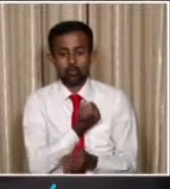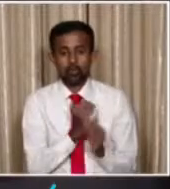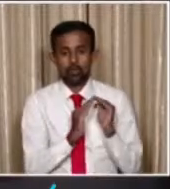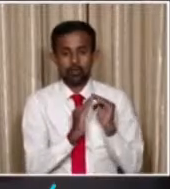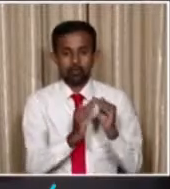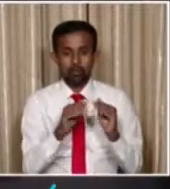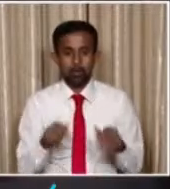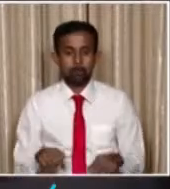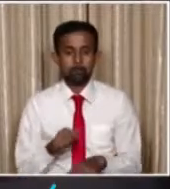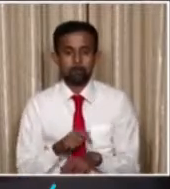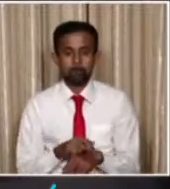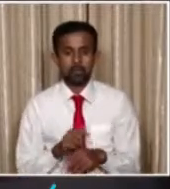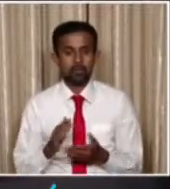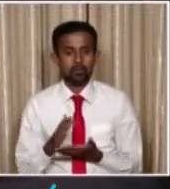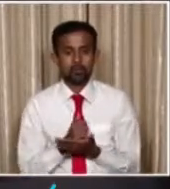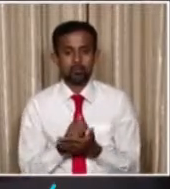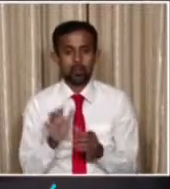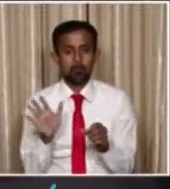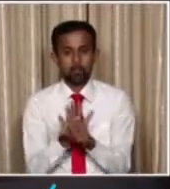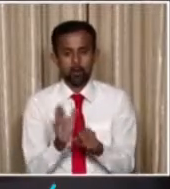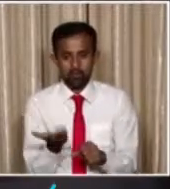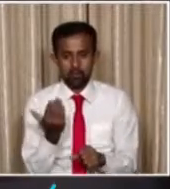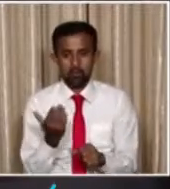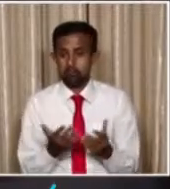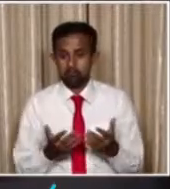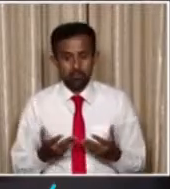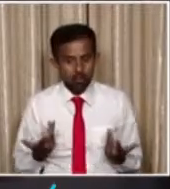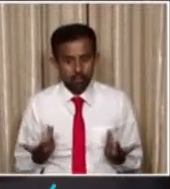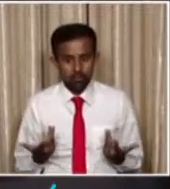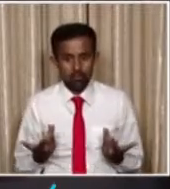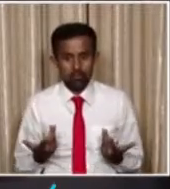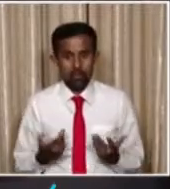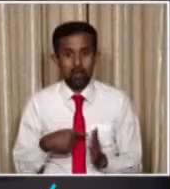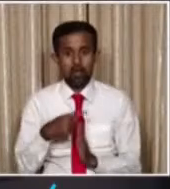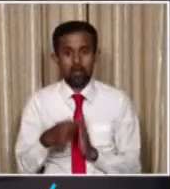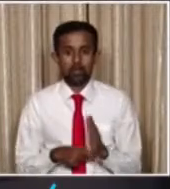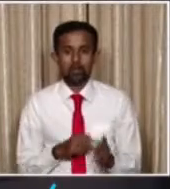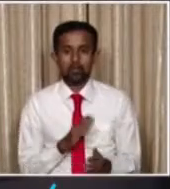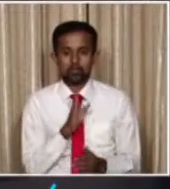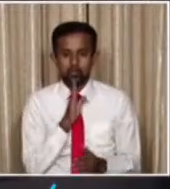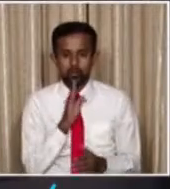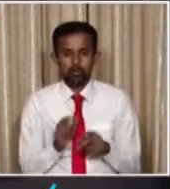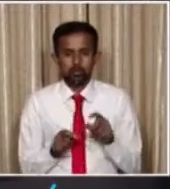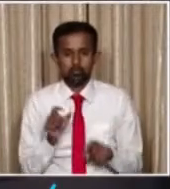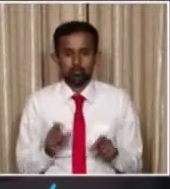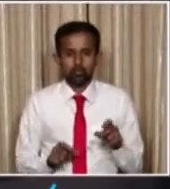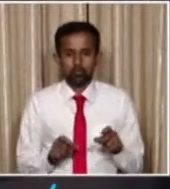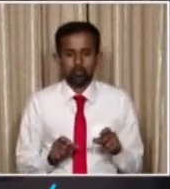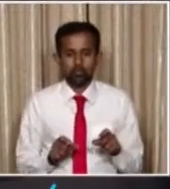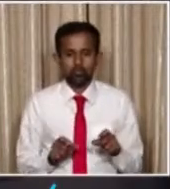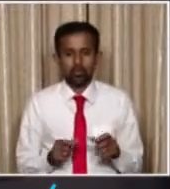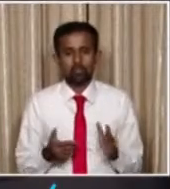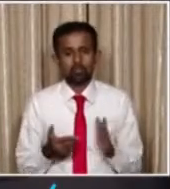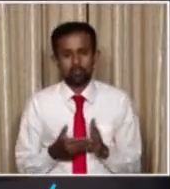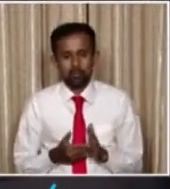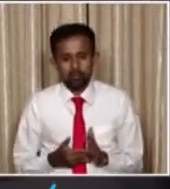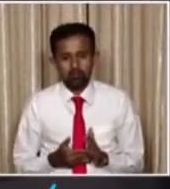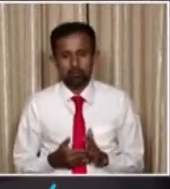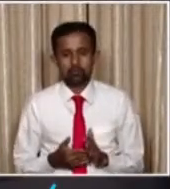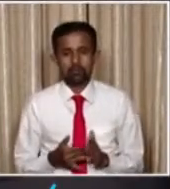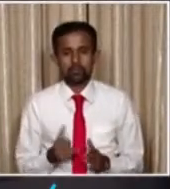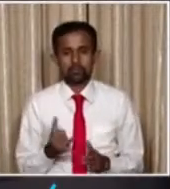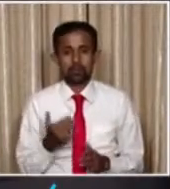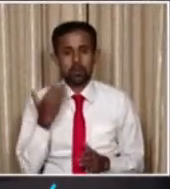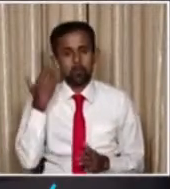මේ වෙලාවේදී සම්පූර්ණ කරන්න. මොකද එහෙම නොකරුවොත් රටේ අහිංසක ජනතාව බොහෝ වෙලාවට පීඩාවට පත් වෙන විතරක් නෙමෙයි